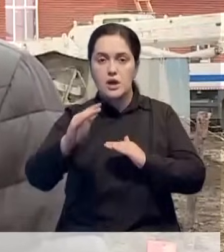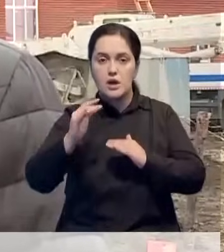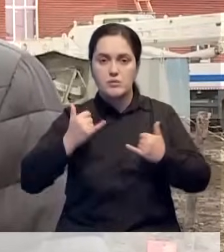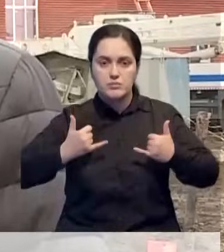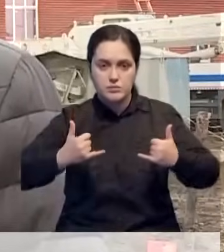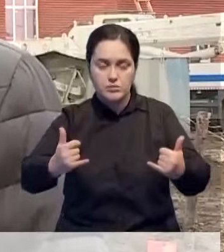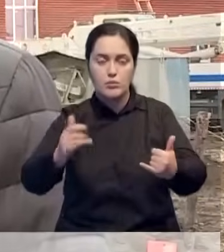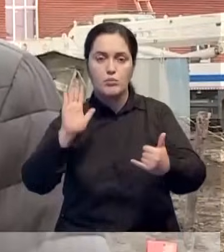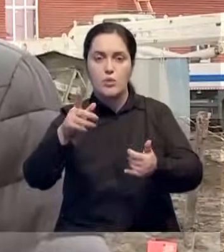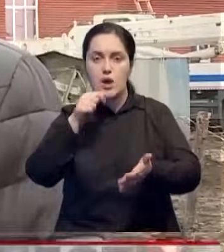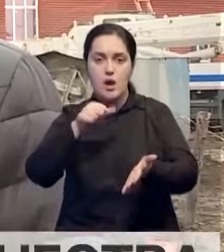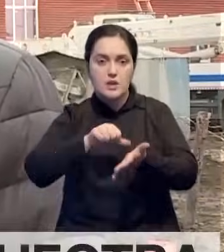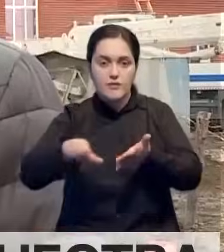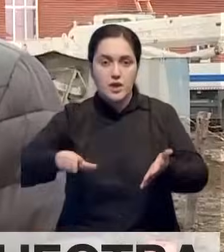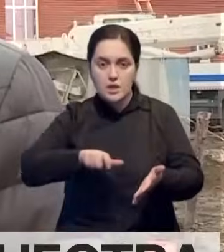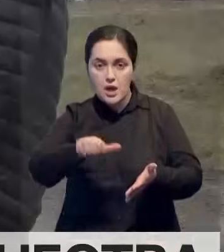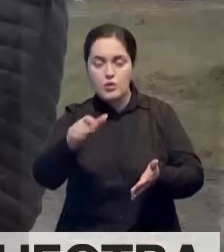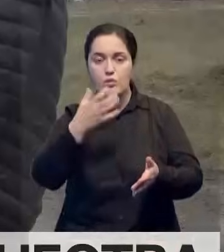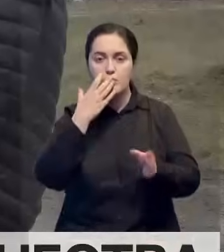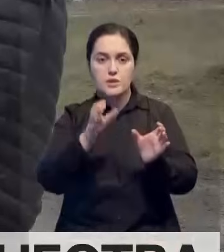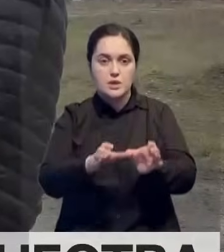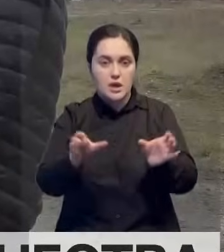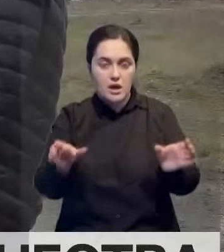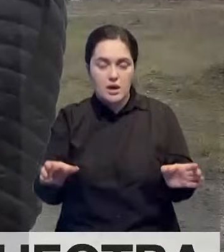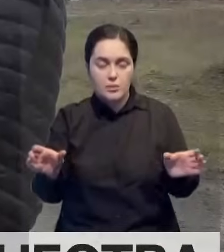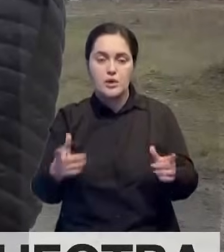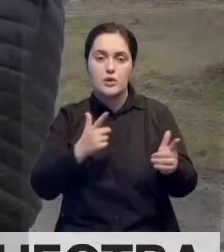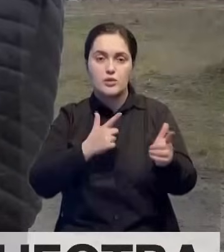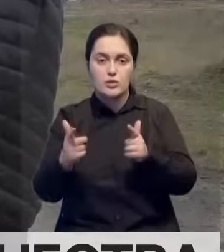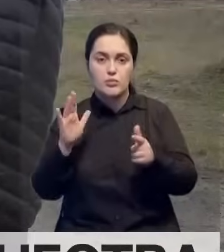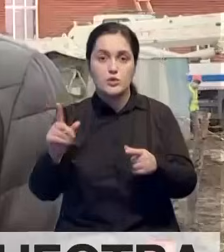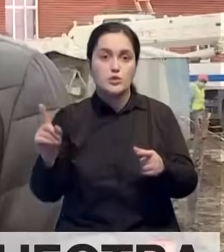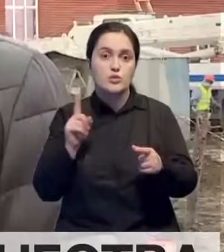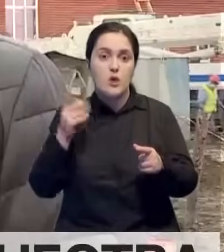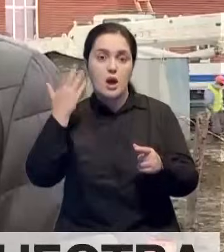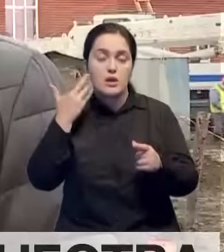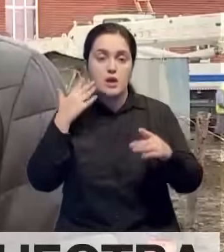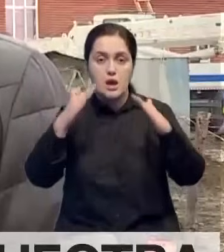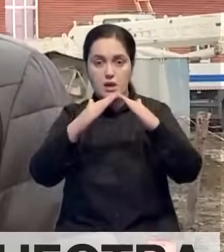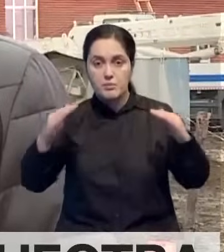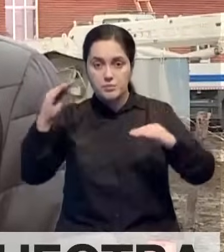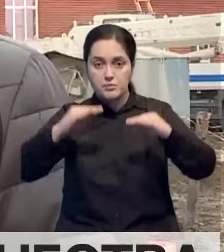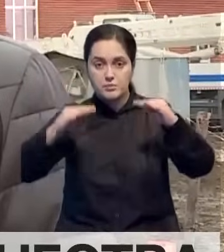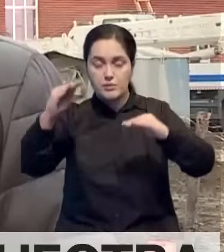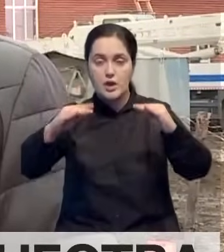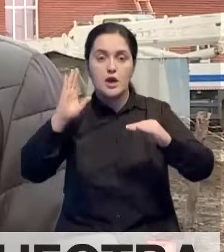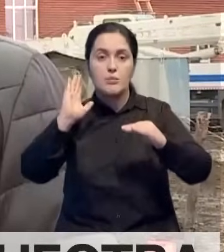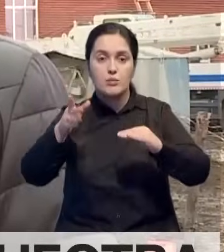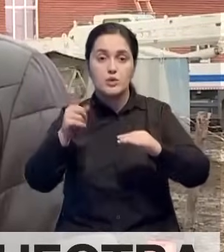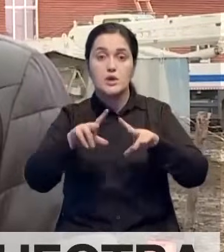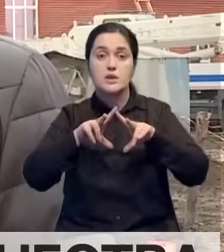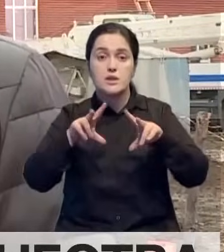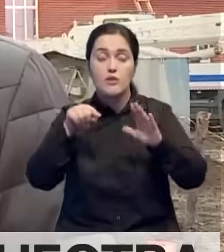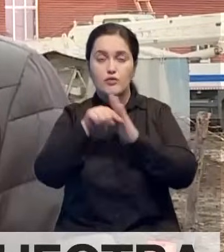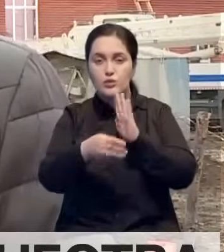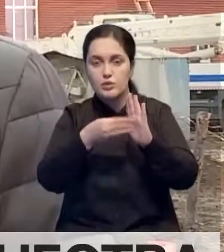работы полностью завершены. Отопительную систему установили. Ждут в самом первую очередь, конечно, чтобы кровлю завершить. Сейчас внутренняя работа, подрядчик заверяет о том, что